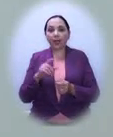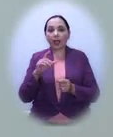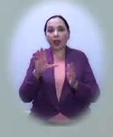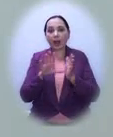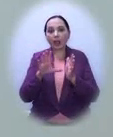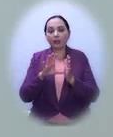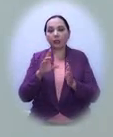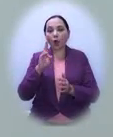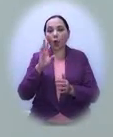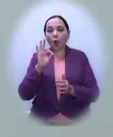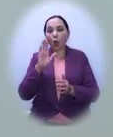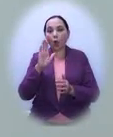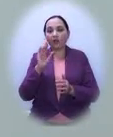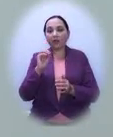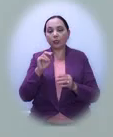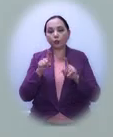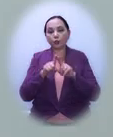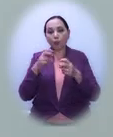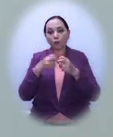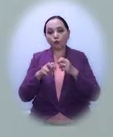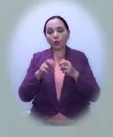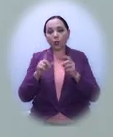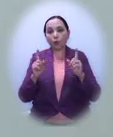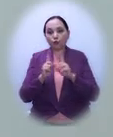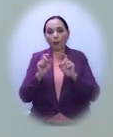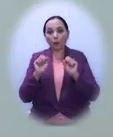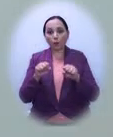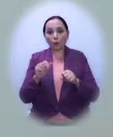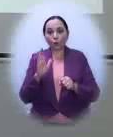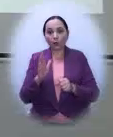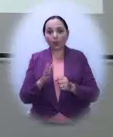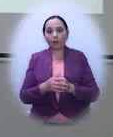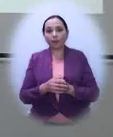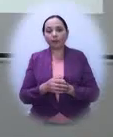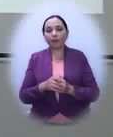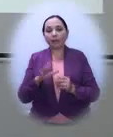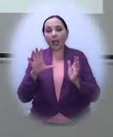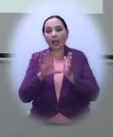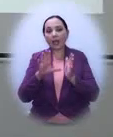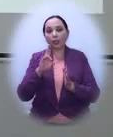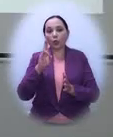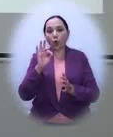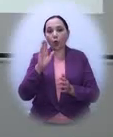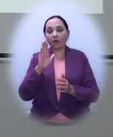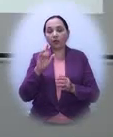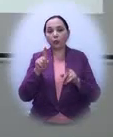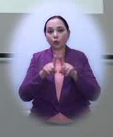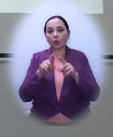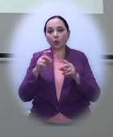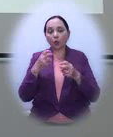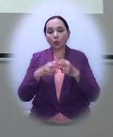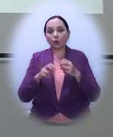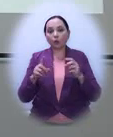Elektr konvektorlarda quyidagi buzuqlik nuqsonlarini uchratishingiz mumkin ekan. Elektr konvektorda quyidagi